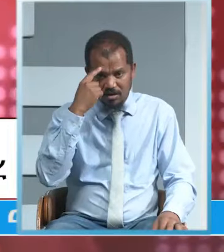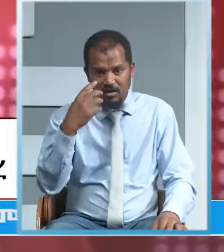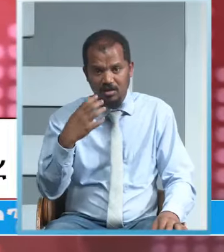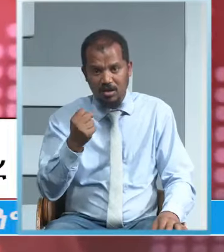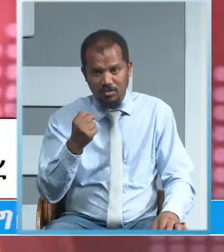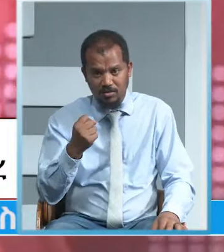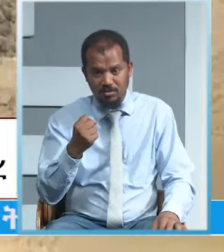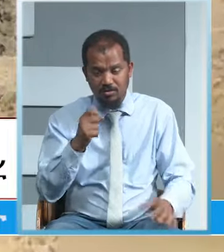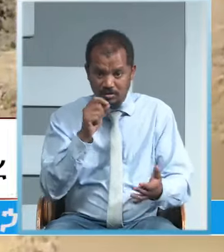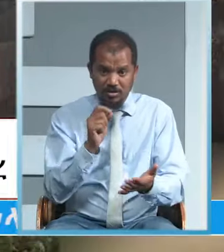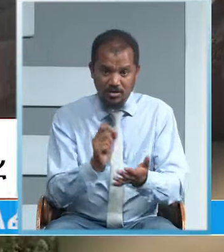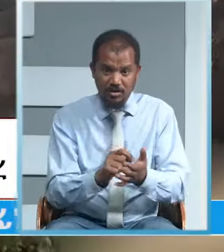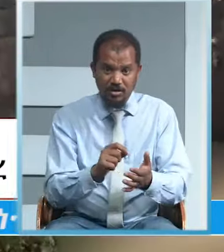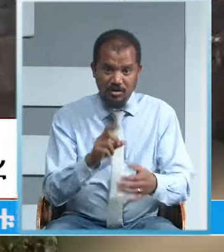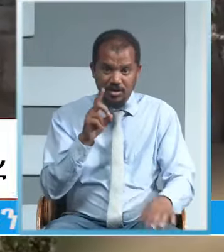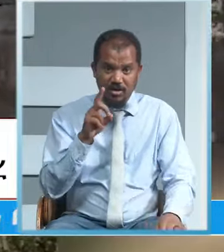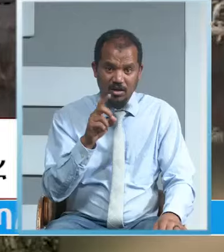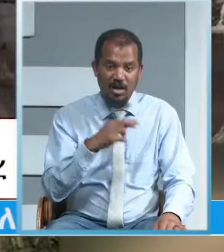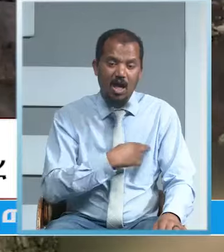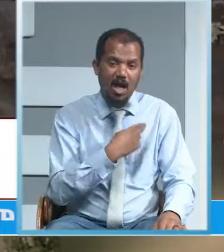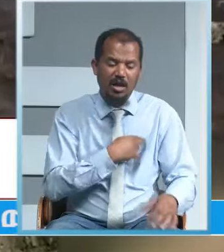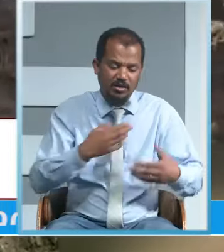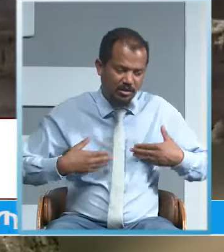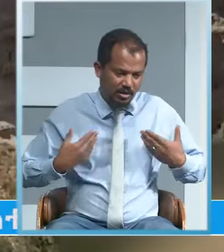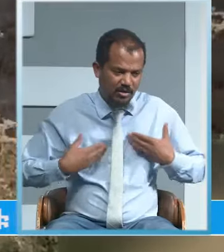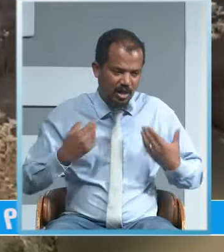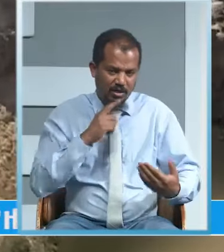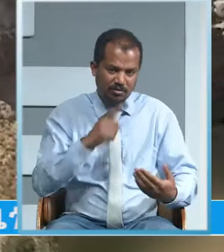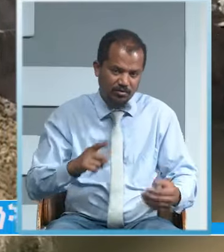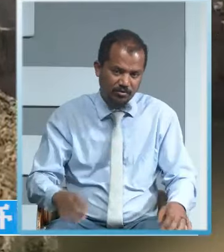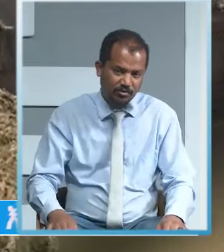ይታወሳል። ዘገባው የሃይማኖት ደስታ ነው።